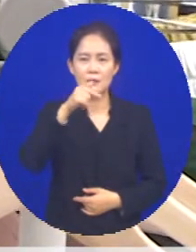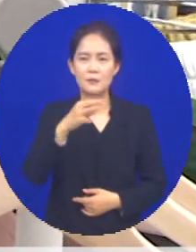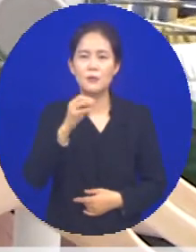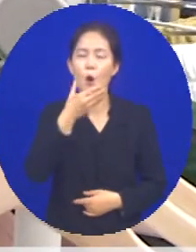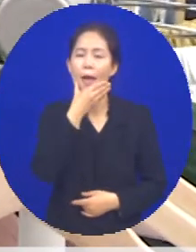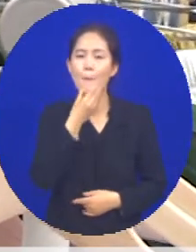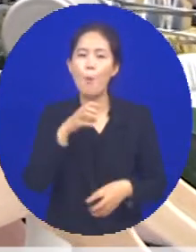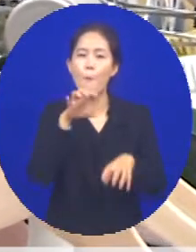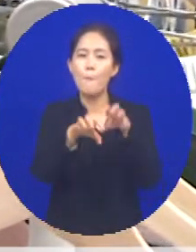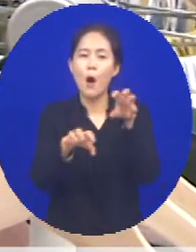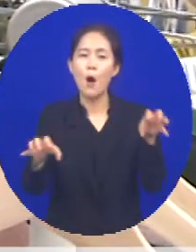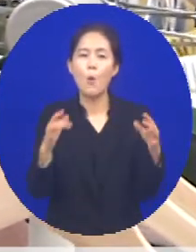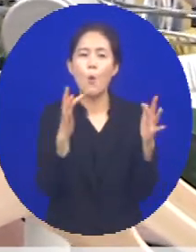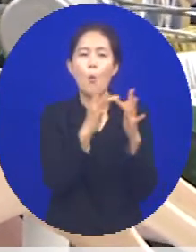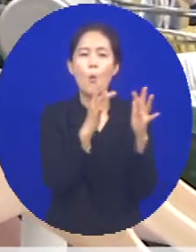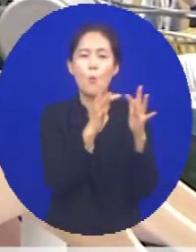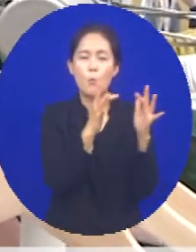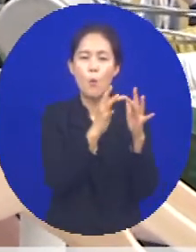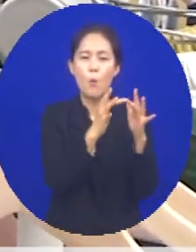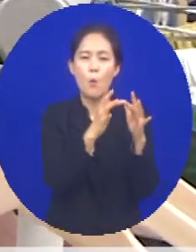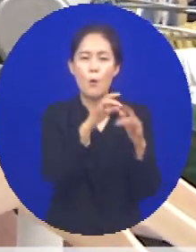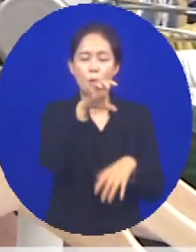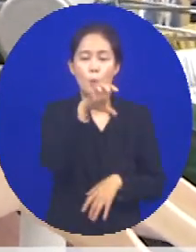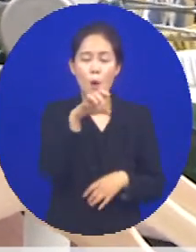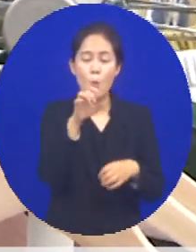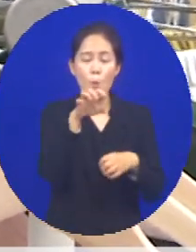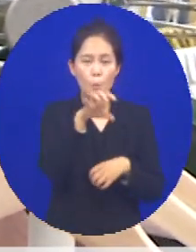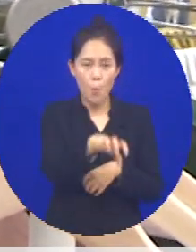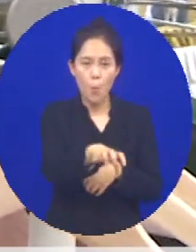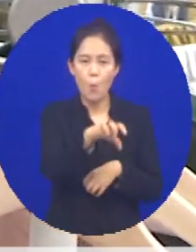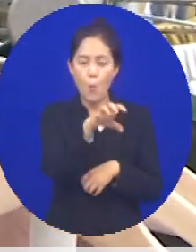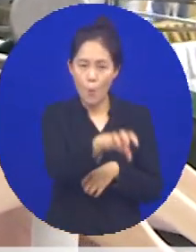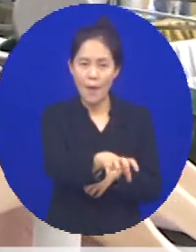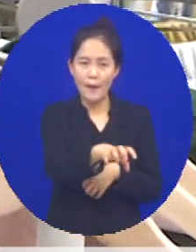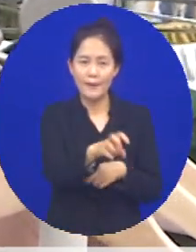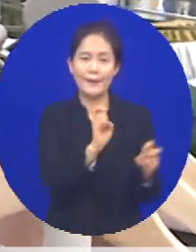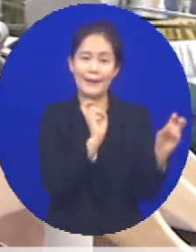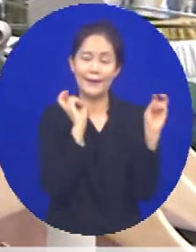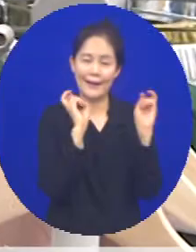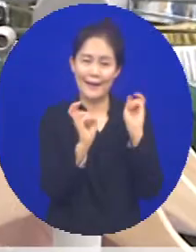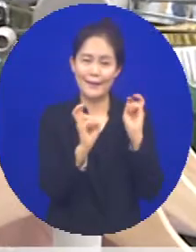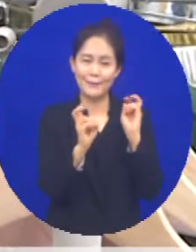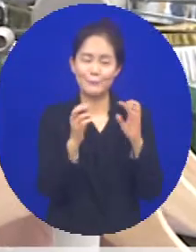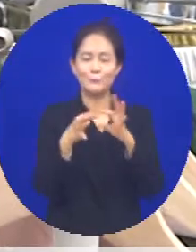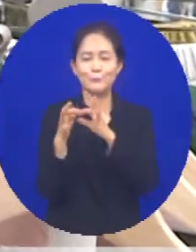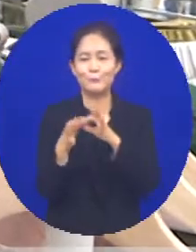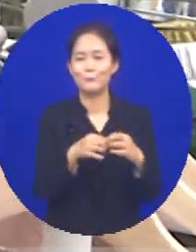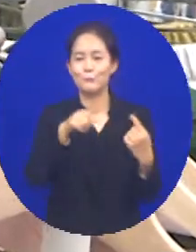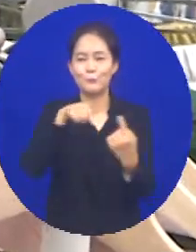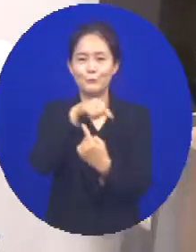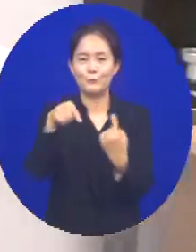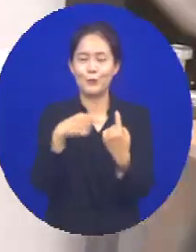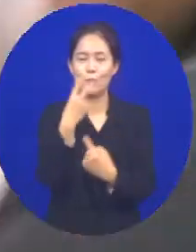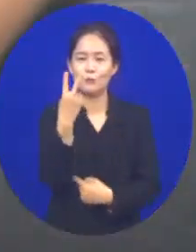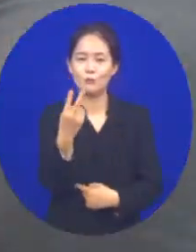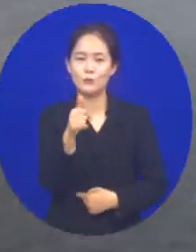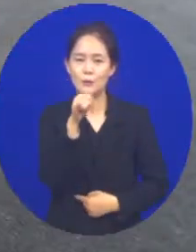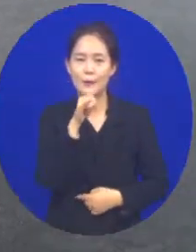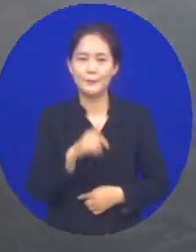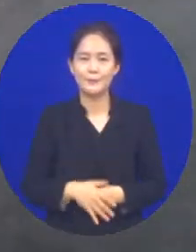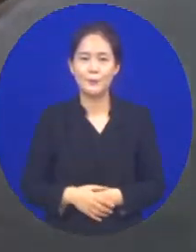행복만 이라는 프레스토 아 그래 이거 스마트 스토어 or 매장 같이 이루려 하고 있으니까 어떻게